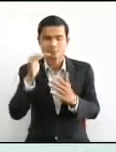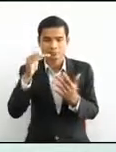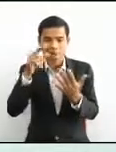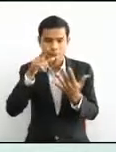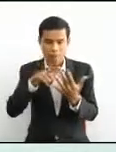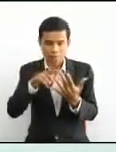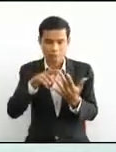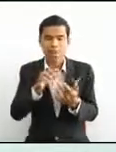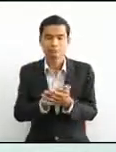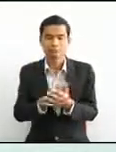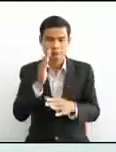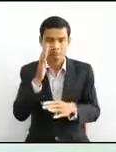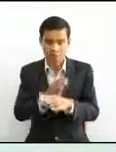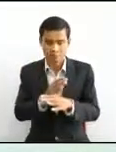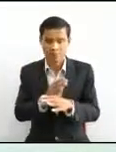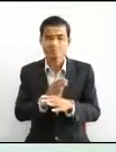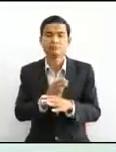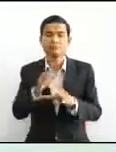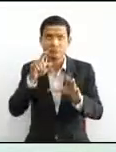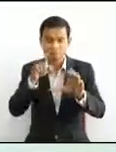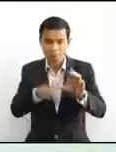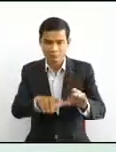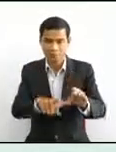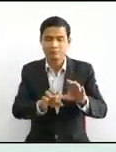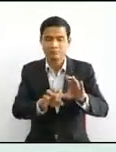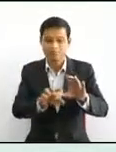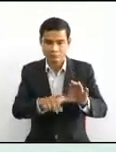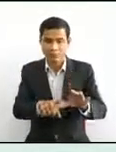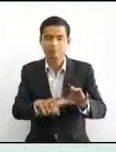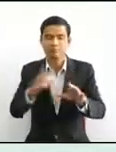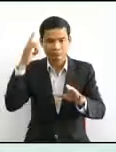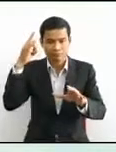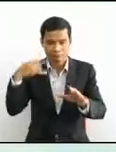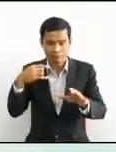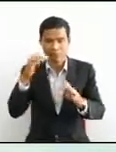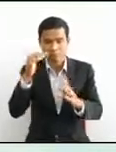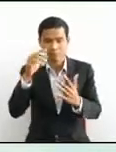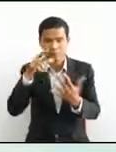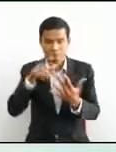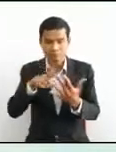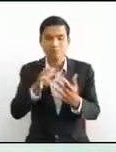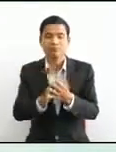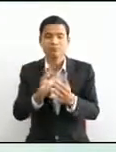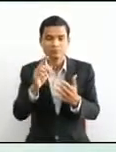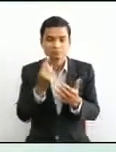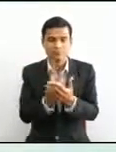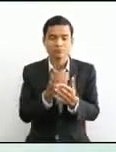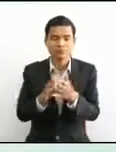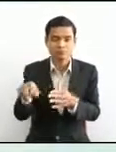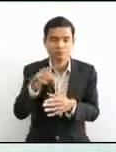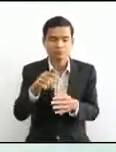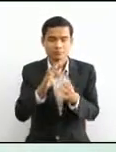tiết con tao con mình xong chà lấy con thằng ạc nì á con chơi rùm ăn cho mùi nè kêu ná